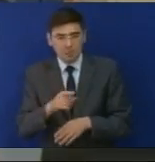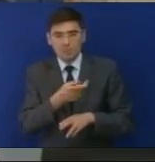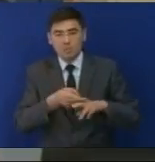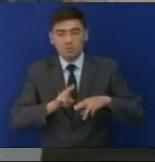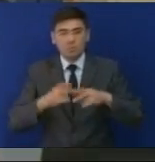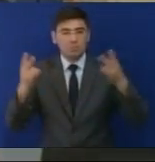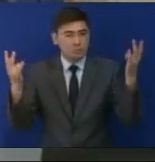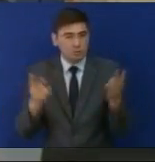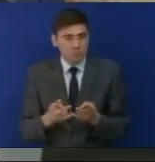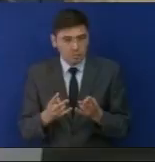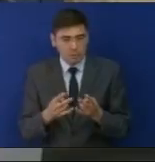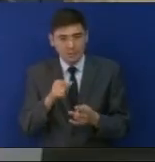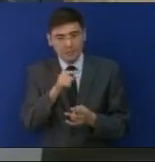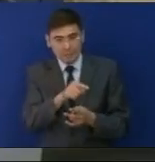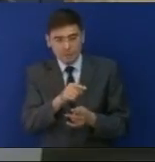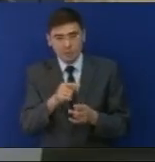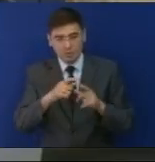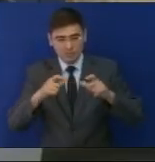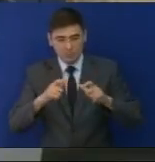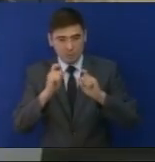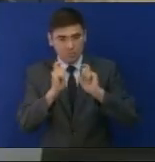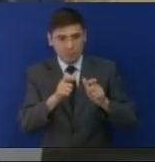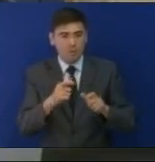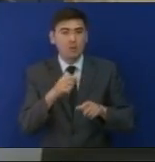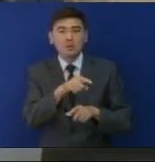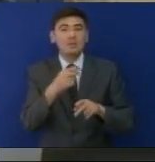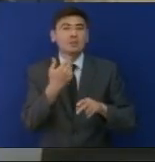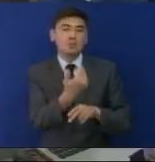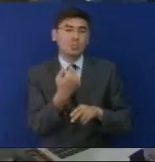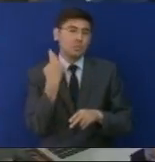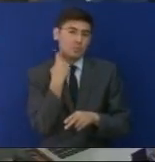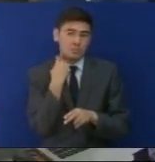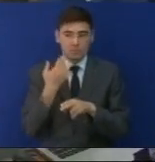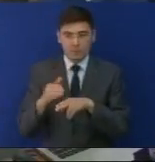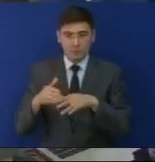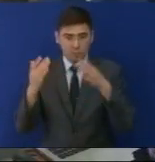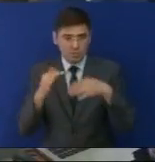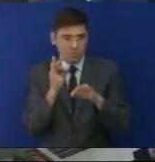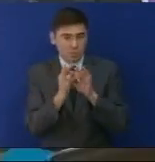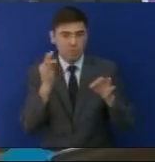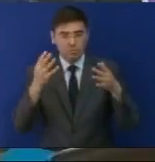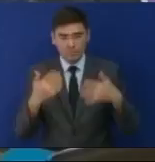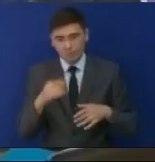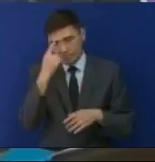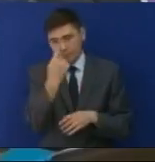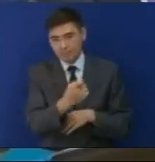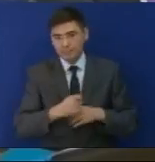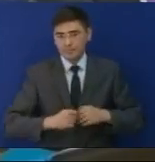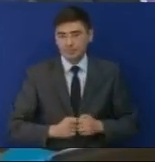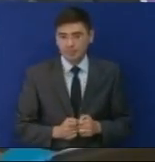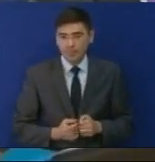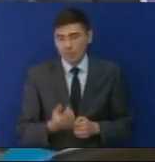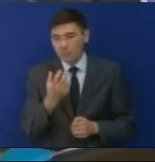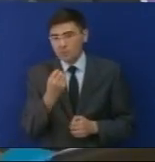государственным органам, необходимо представить им уведомление об аннулировании задолженности по долгам. Депутаты Мажилиса намерены тщательно рассмотреть вопрос